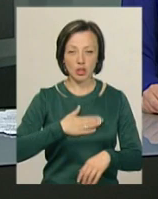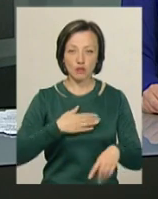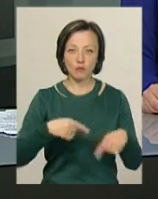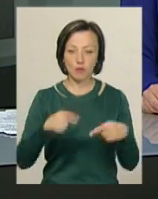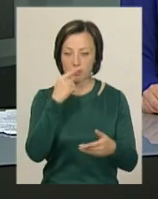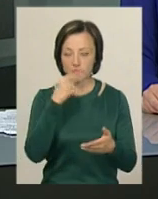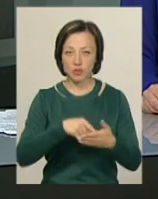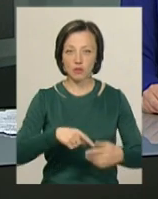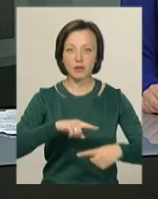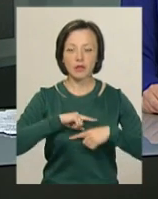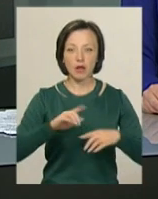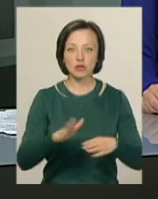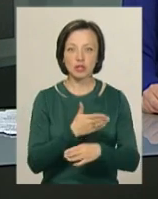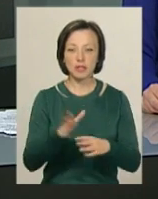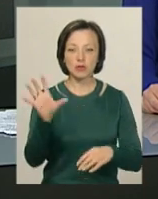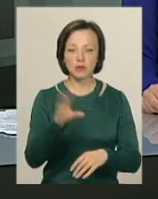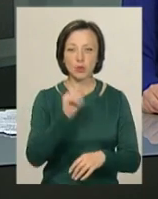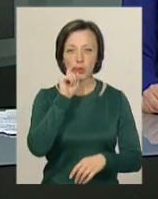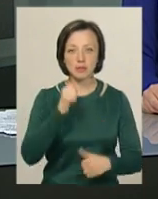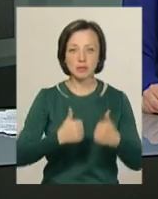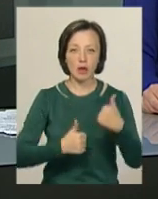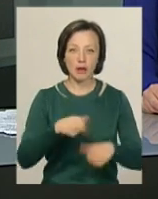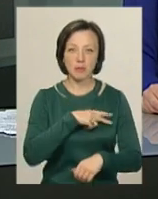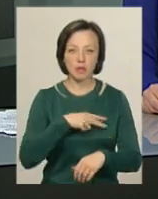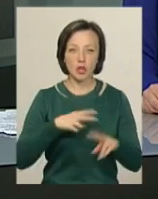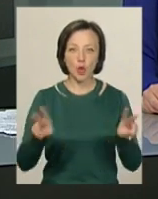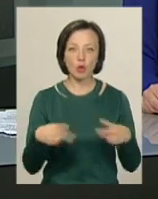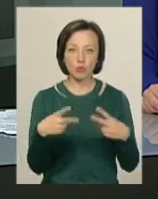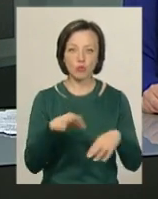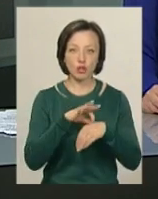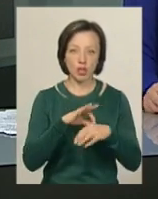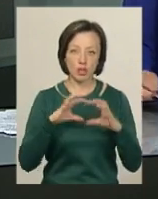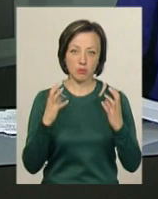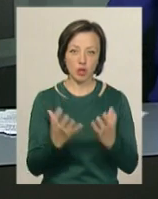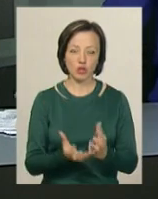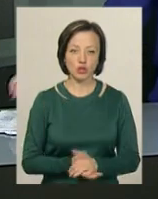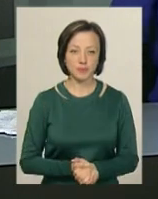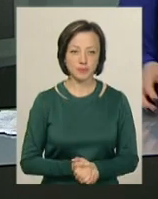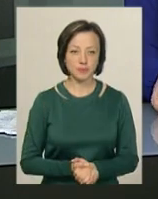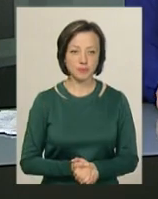футболісти вийдуть у фінальну частину всеукраїнських змагань на призи клубу «Шкіряний м'яч».